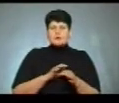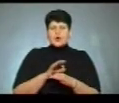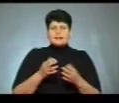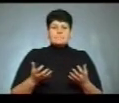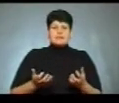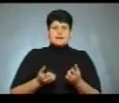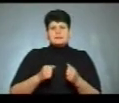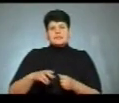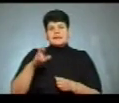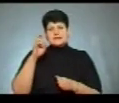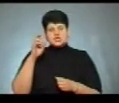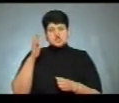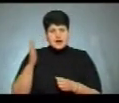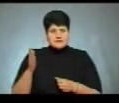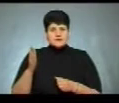підтримки держави